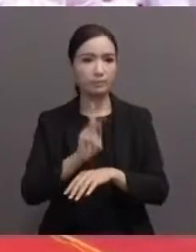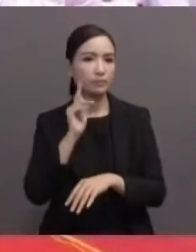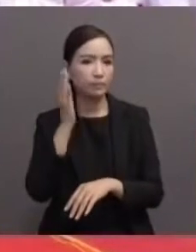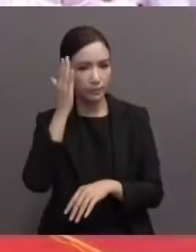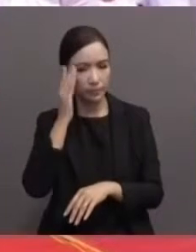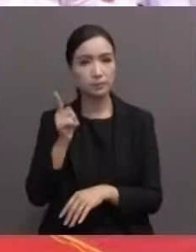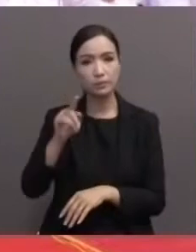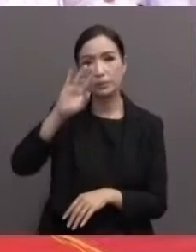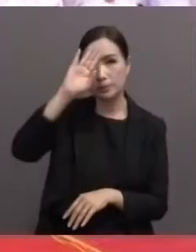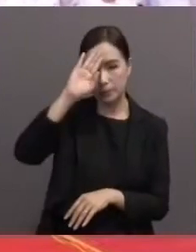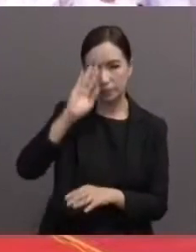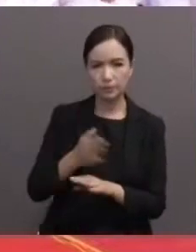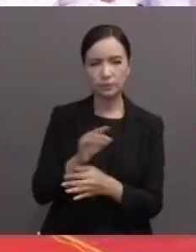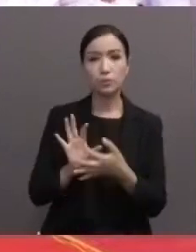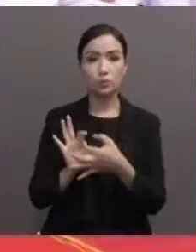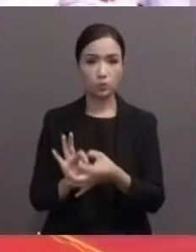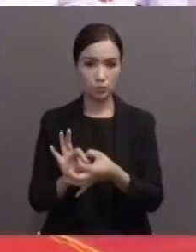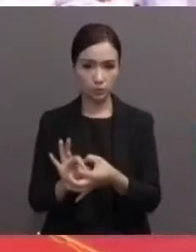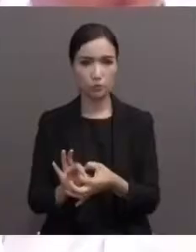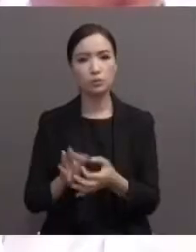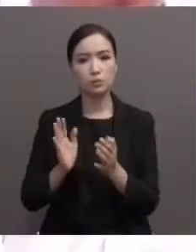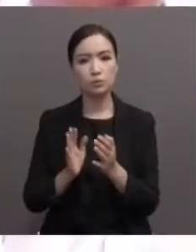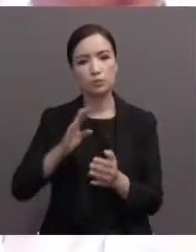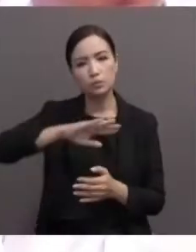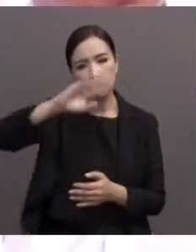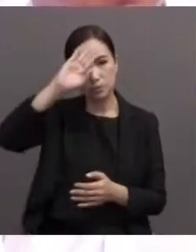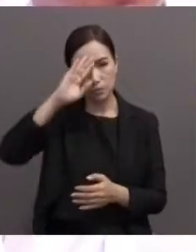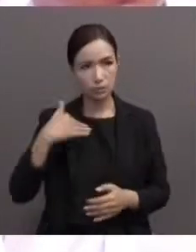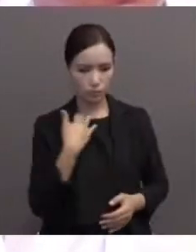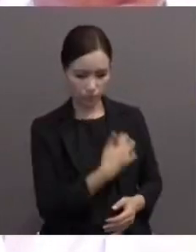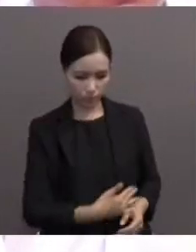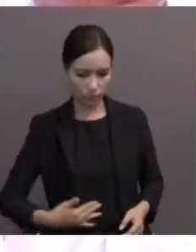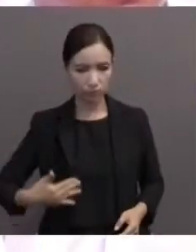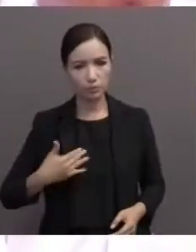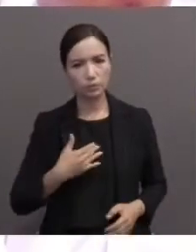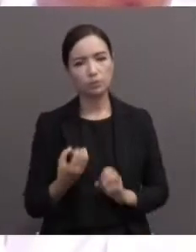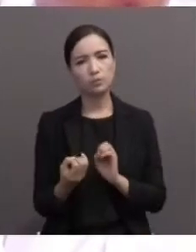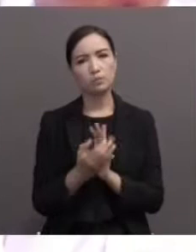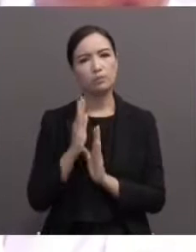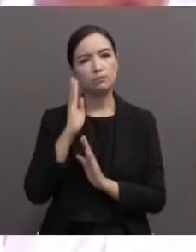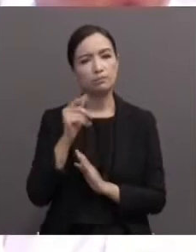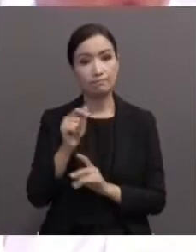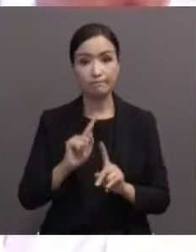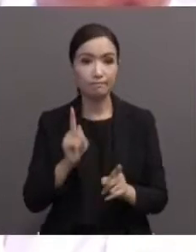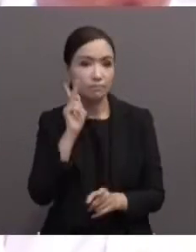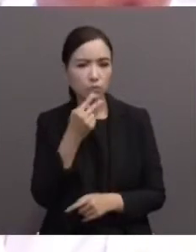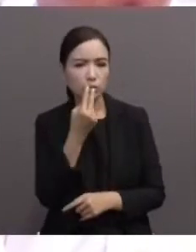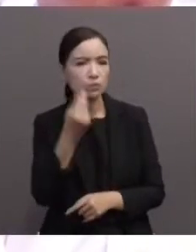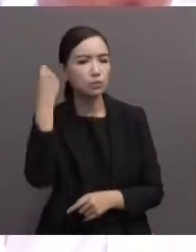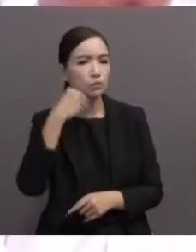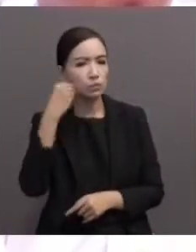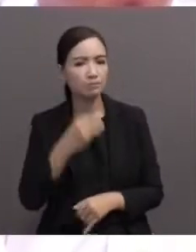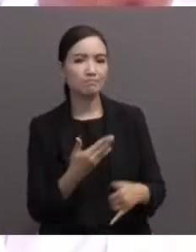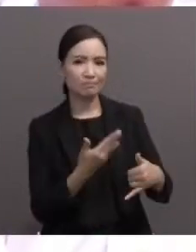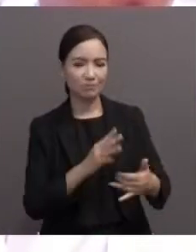านป่วยตอนแรกก็เป็นห่วงการป่วยถือว่าเป็นเรื่องของร่างกายที่เกิดเมื่อไหร่ก็ได้แต่เมื่อได้ติดตามข่าวทุกวันก็รู้ว่าท่าน